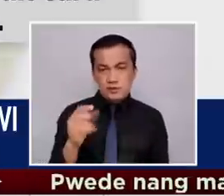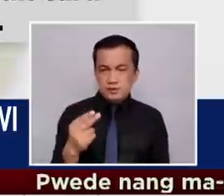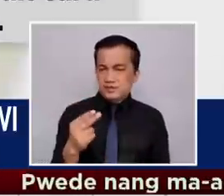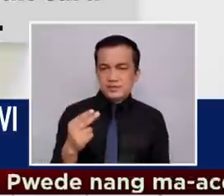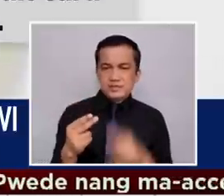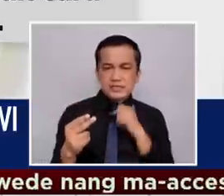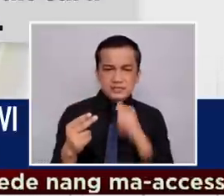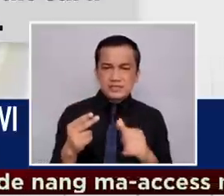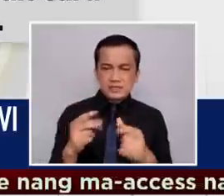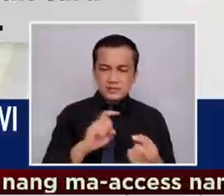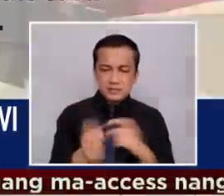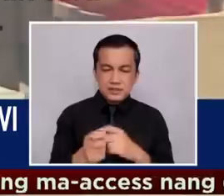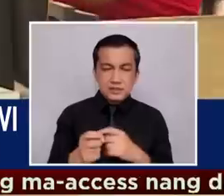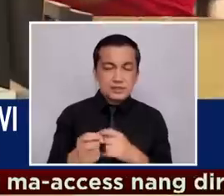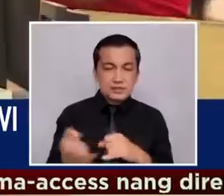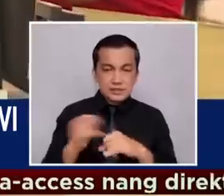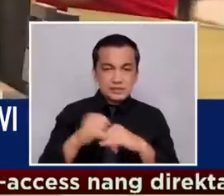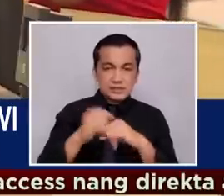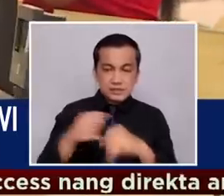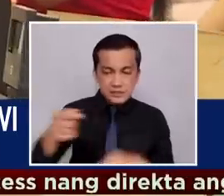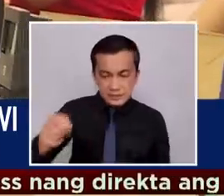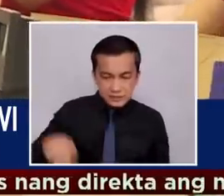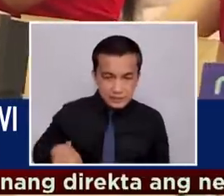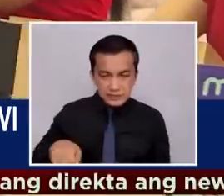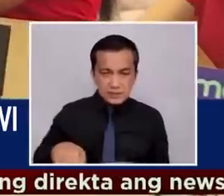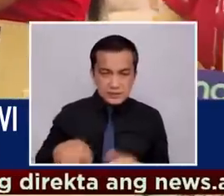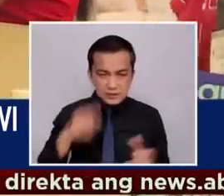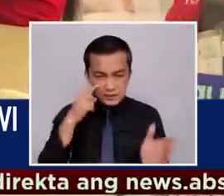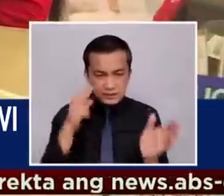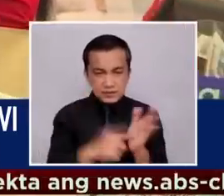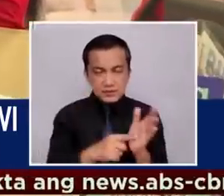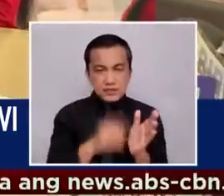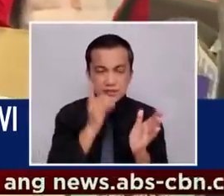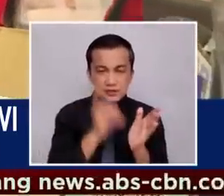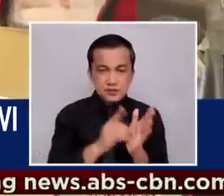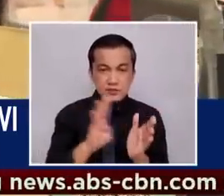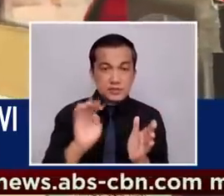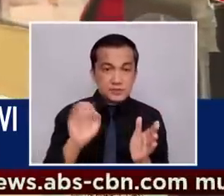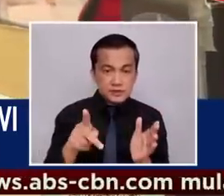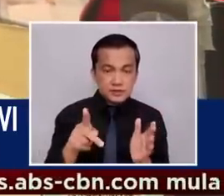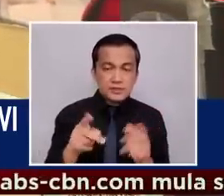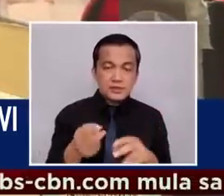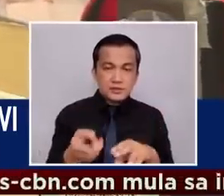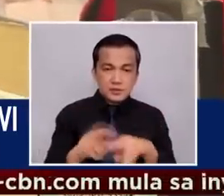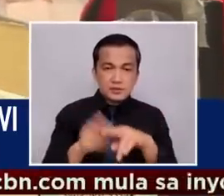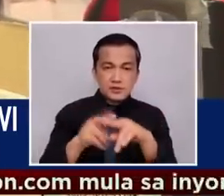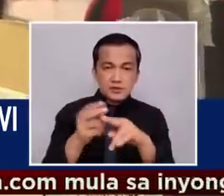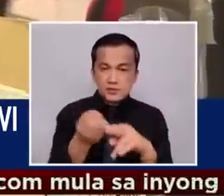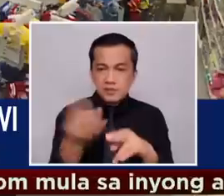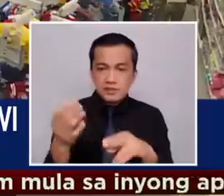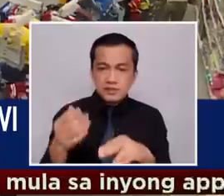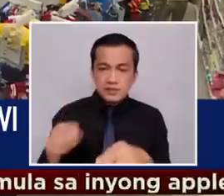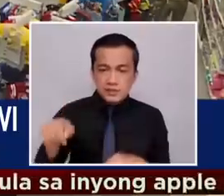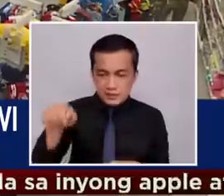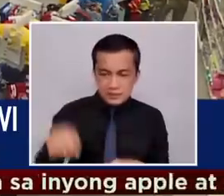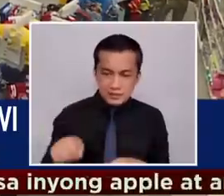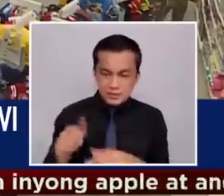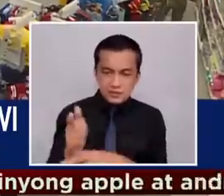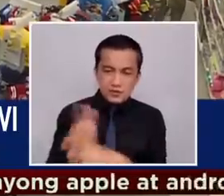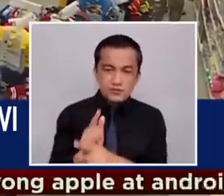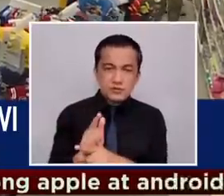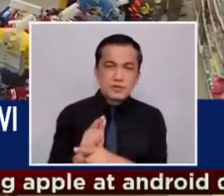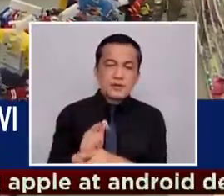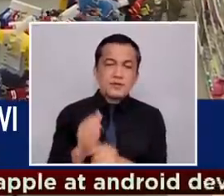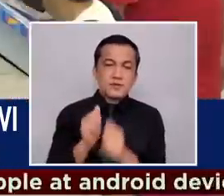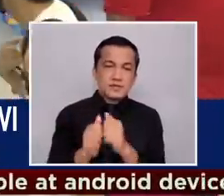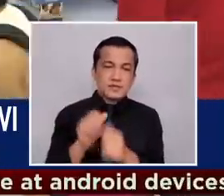magagalaw ang interest ng credit card. Nakita sa datos ng BSP, tumaas ang bilang ng credit card loans, senyalis na ginagamit ito